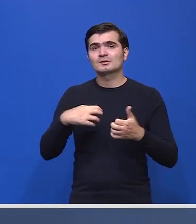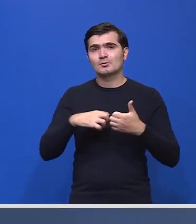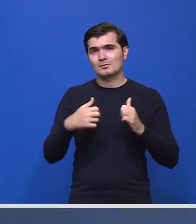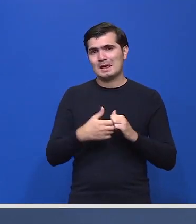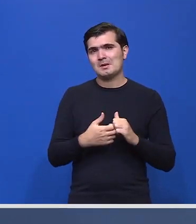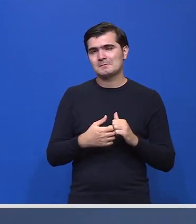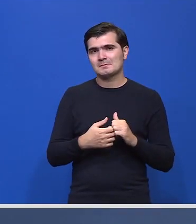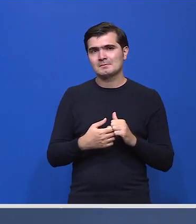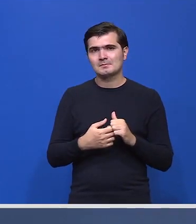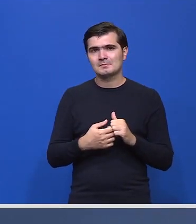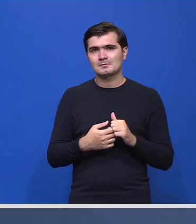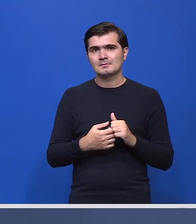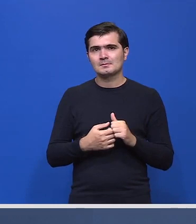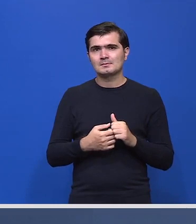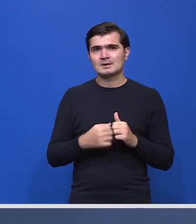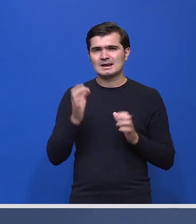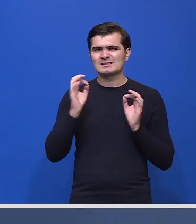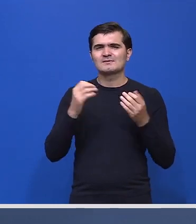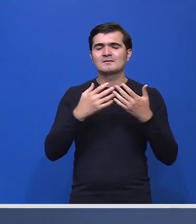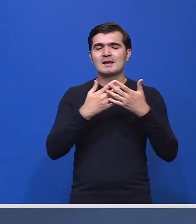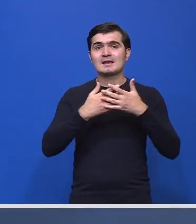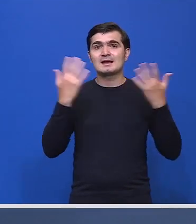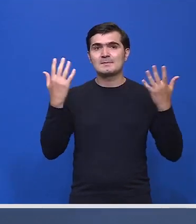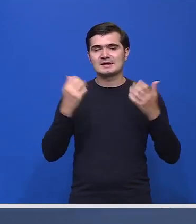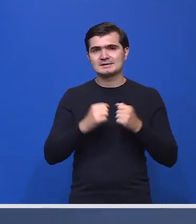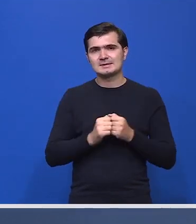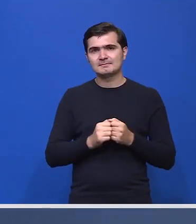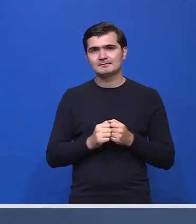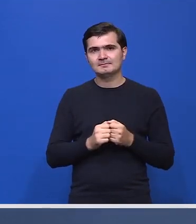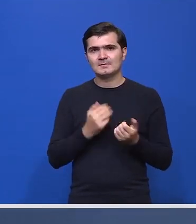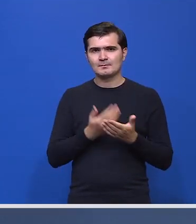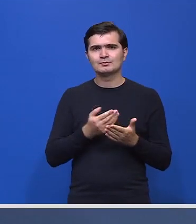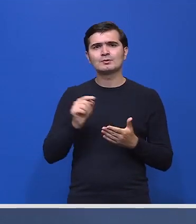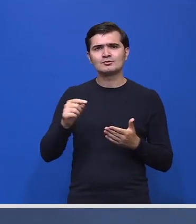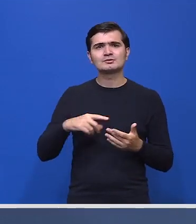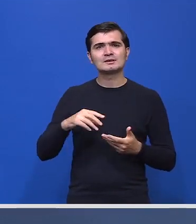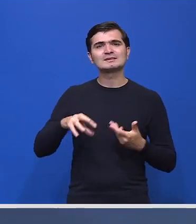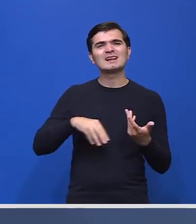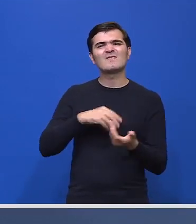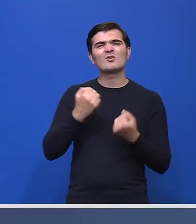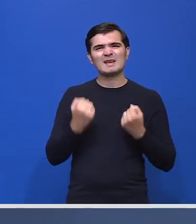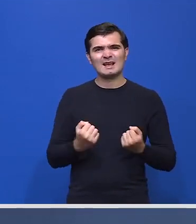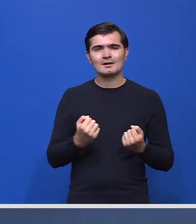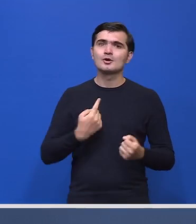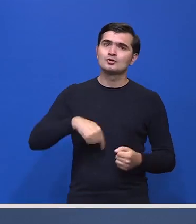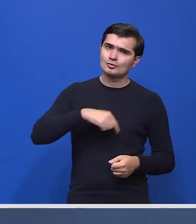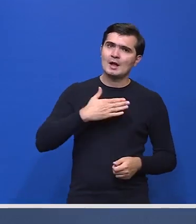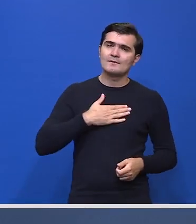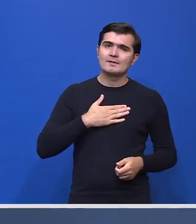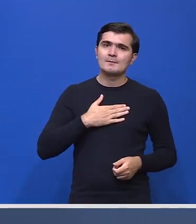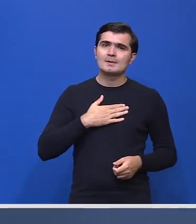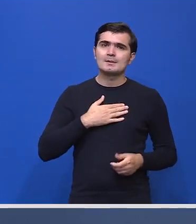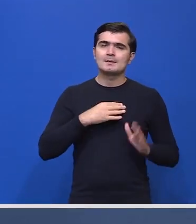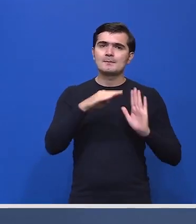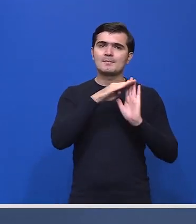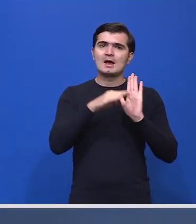probleme limpezite, fiindcă ele sunt reforme grele. Noi avem în Planul Național de